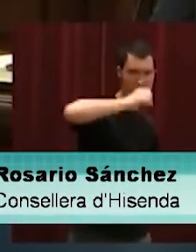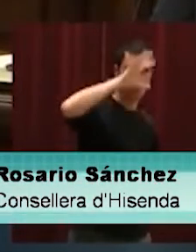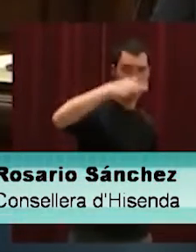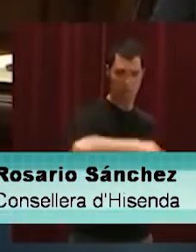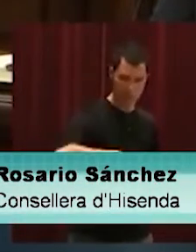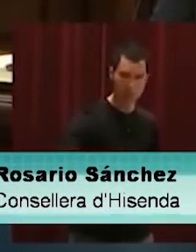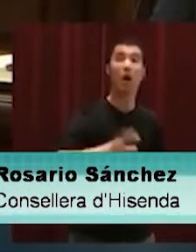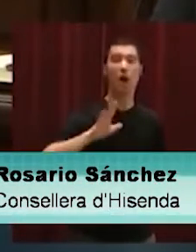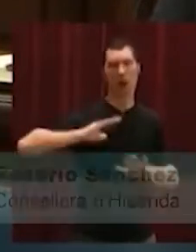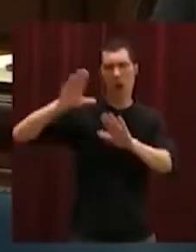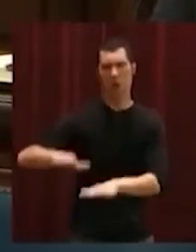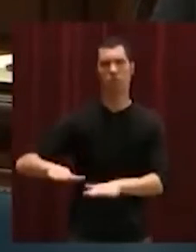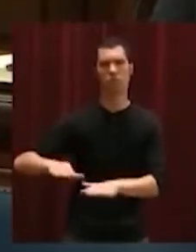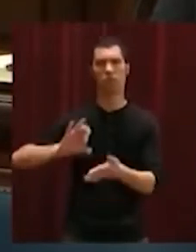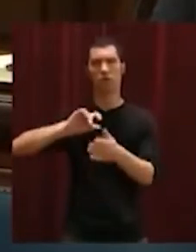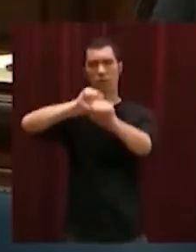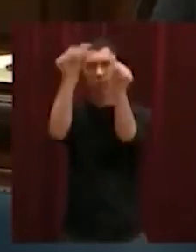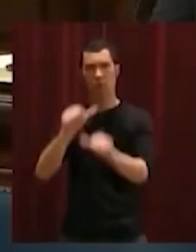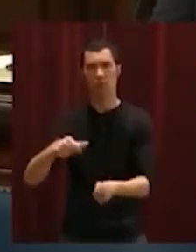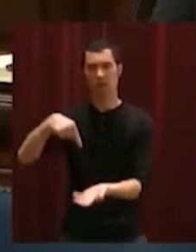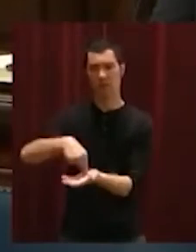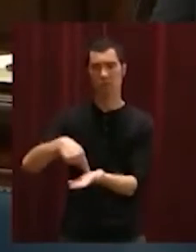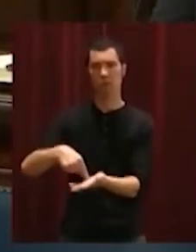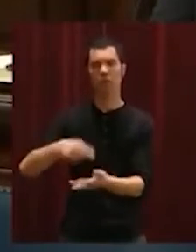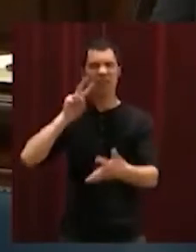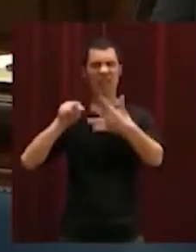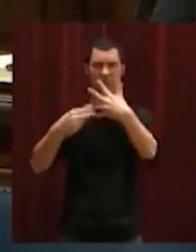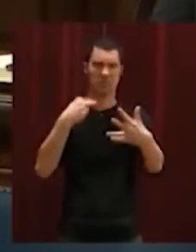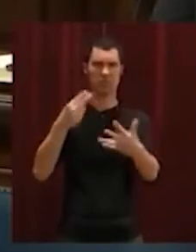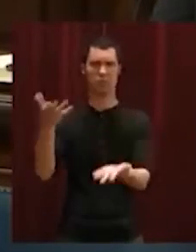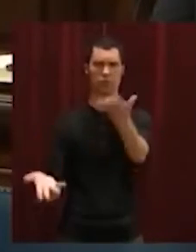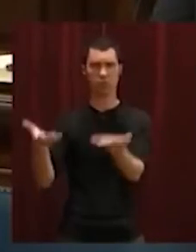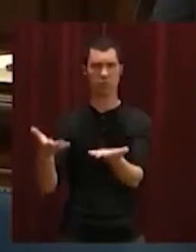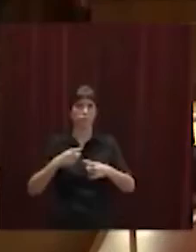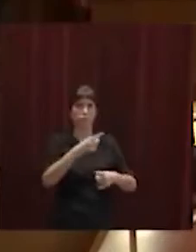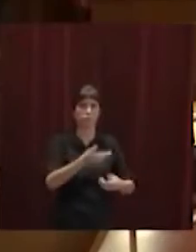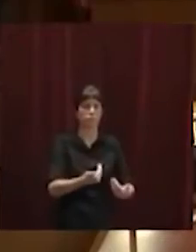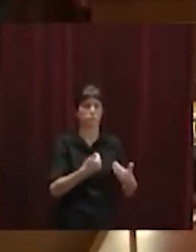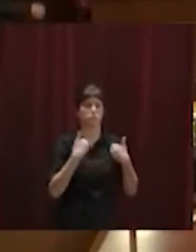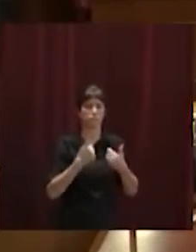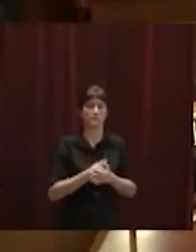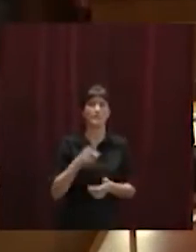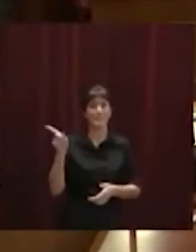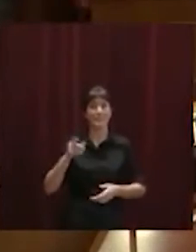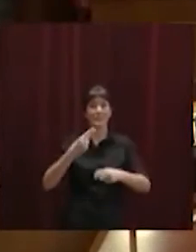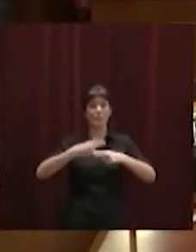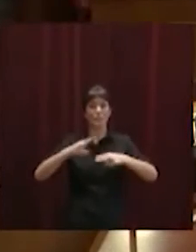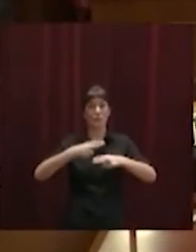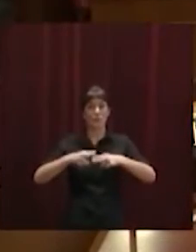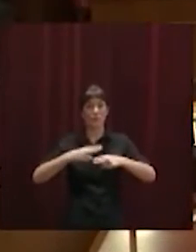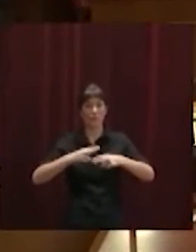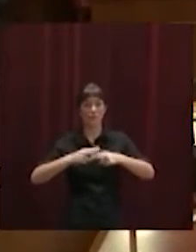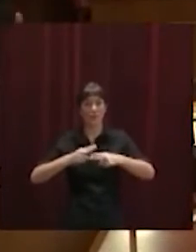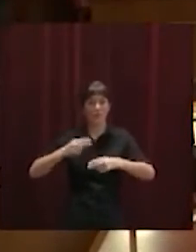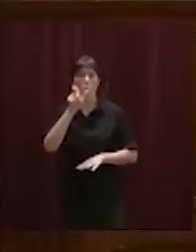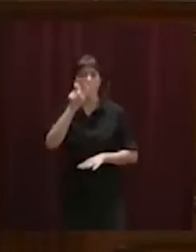d'un sistema tributari transparent, just i amb criteris de progressivitat. Emparant-se en el dictamen aprovat